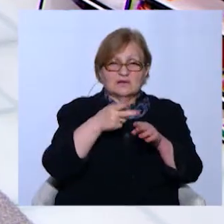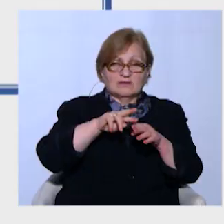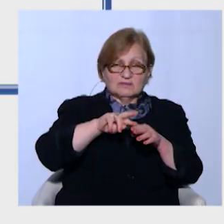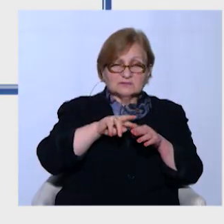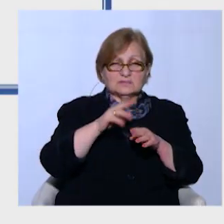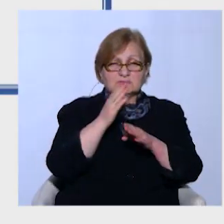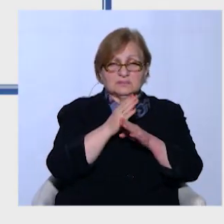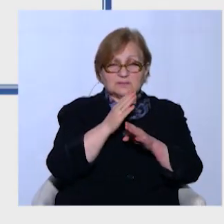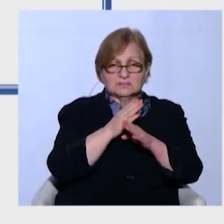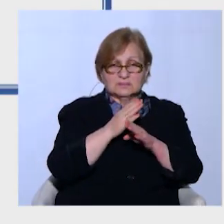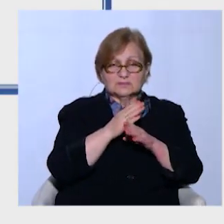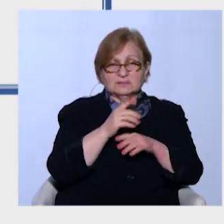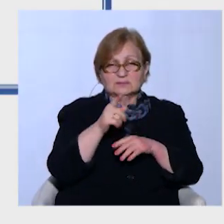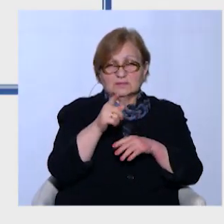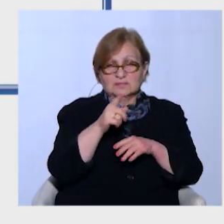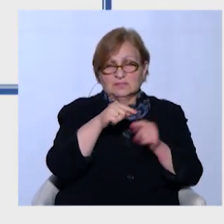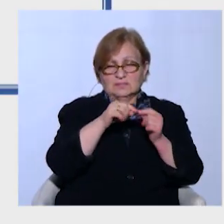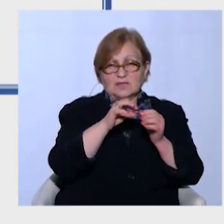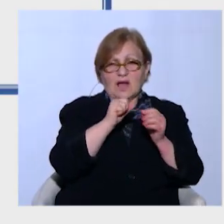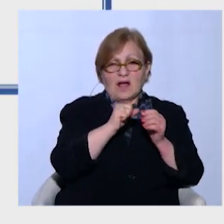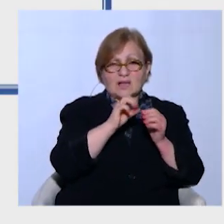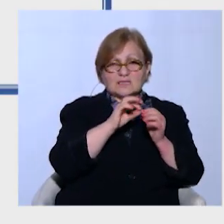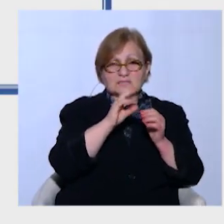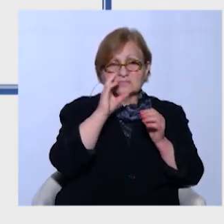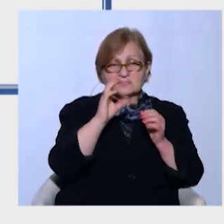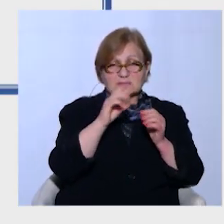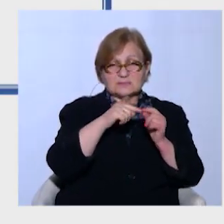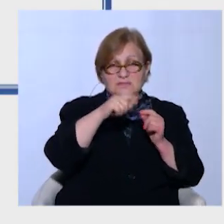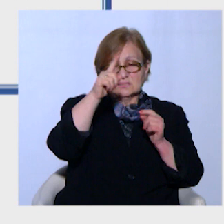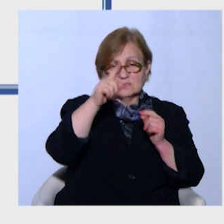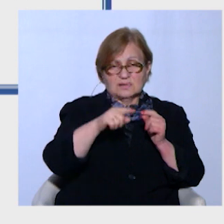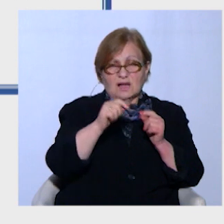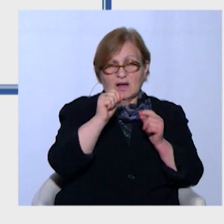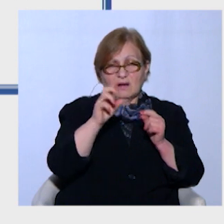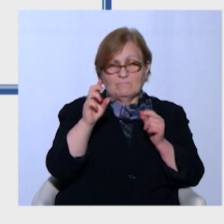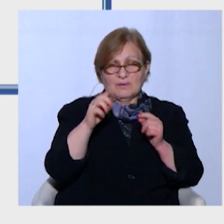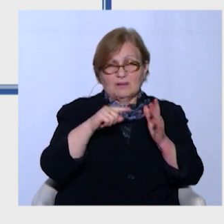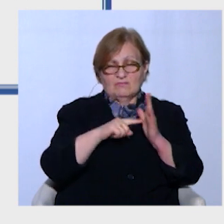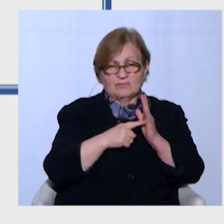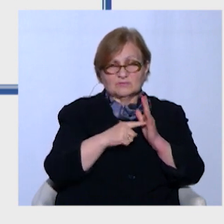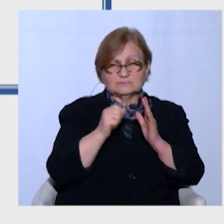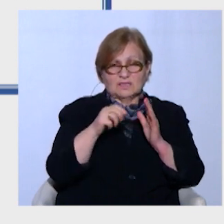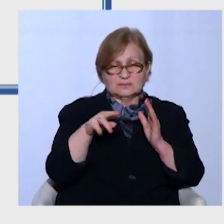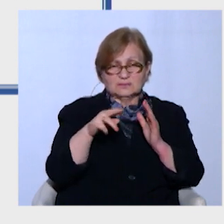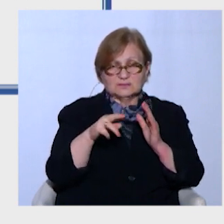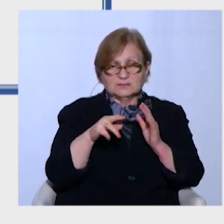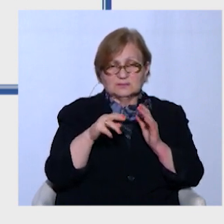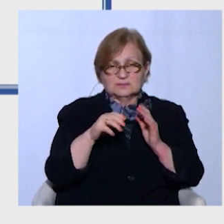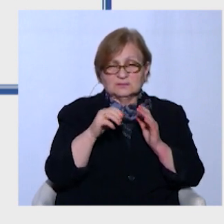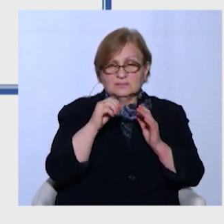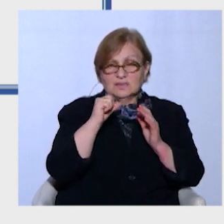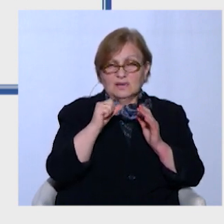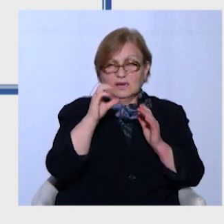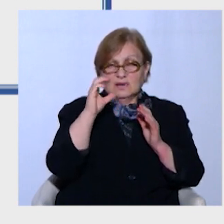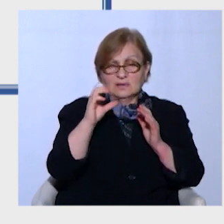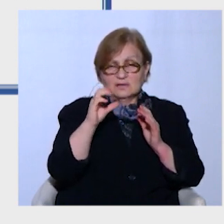BD-ზე, კათეტის კვადრატი, ანუ AC-ს კვადრატი არის AB გავამრავლოთ AD-ზე. AD არის AC-ს